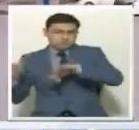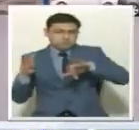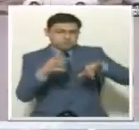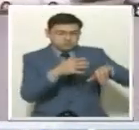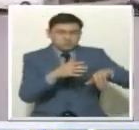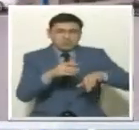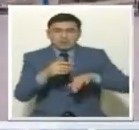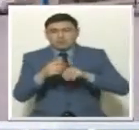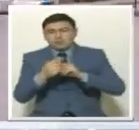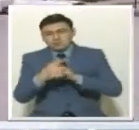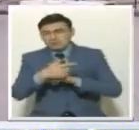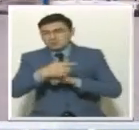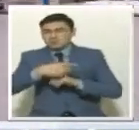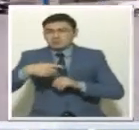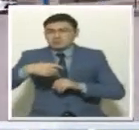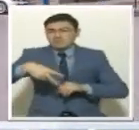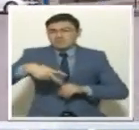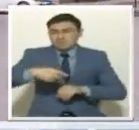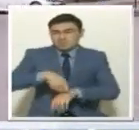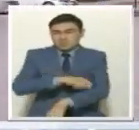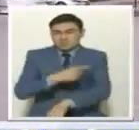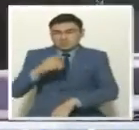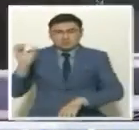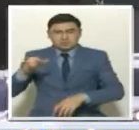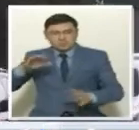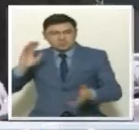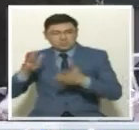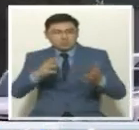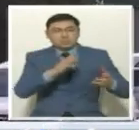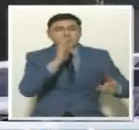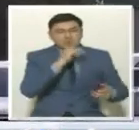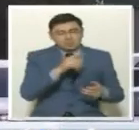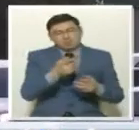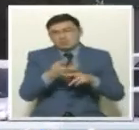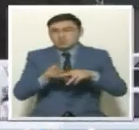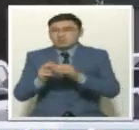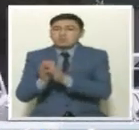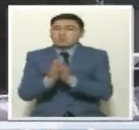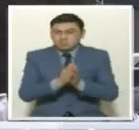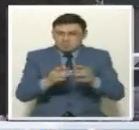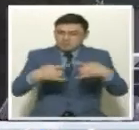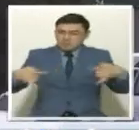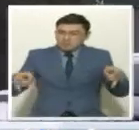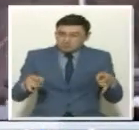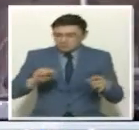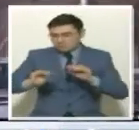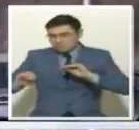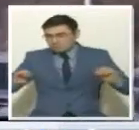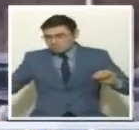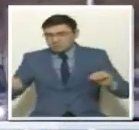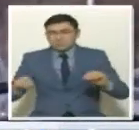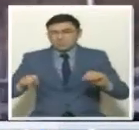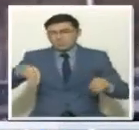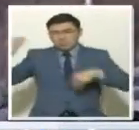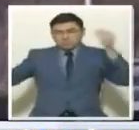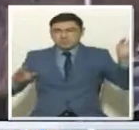мүмкін. Дауылда жел болған кезде үйіңіздің балконына тексеріс жүргізіңіздер. Барлық жеңіл және көлемді заттарды бекітіп тастау керек,